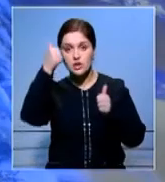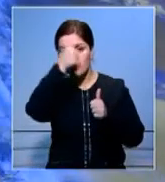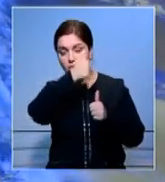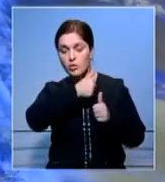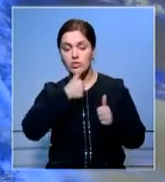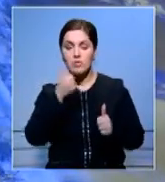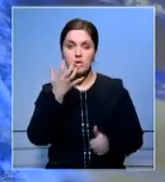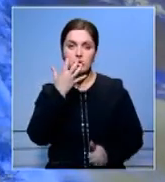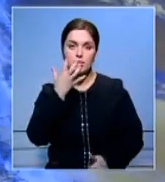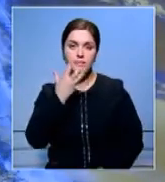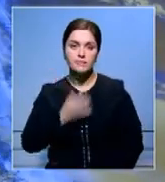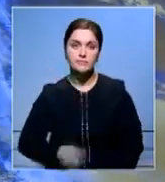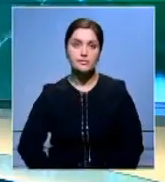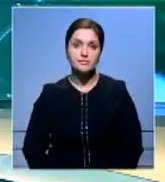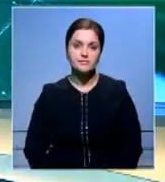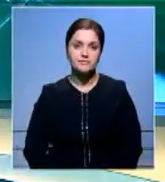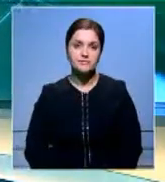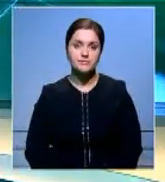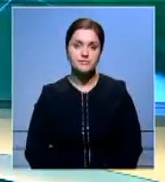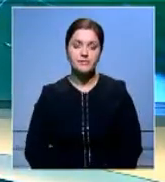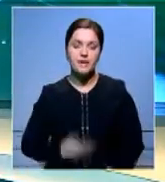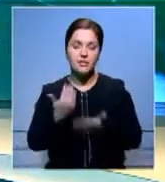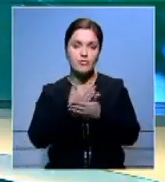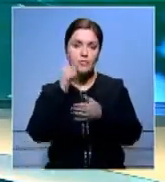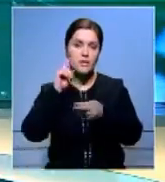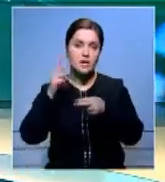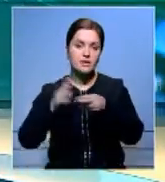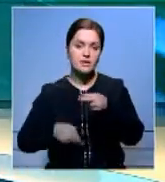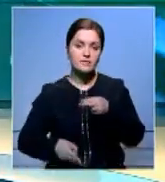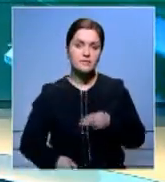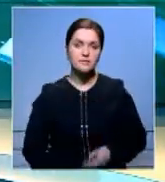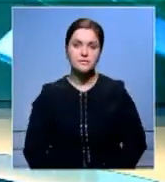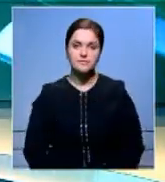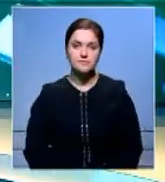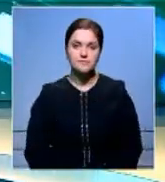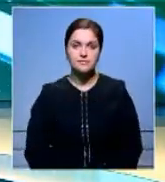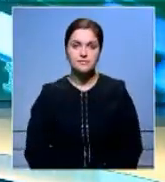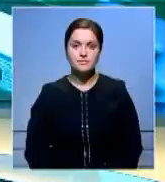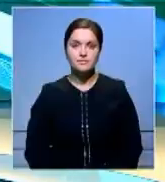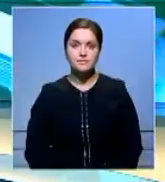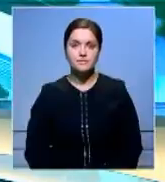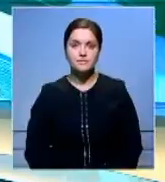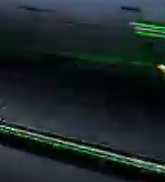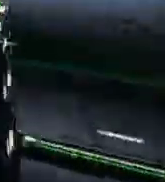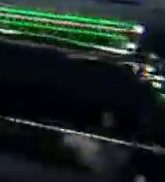годом повышается. На этом пока все. Оставайтесь с нами.